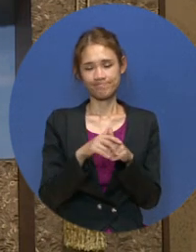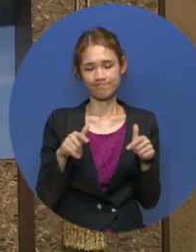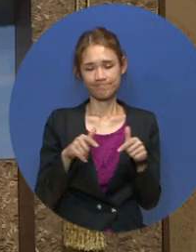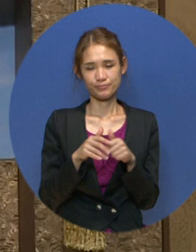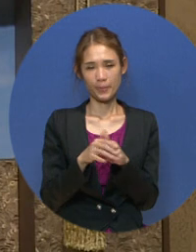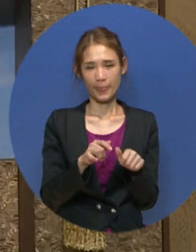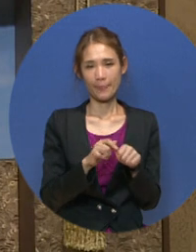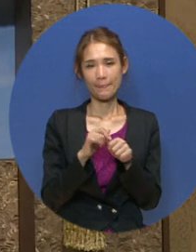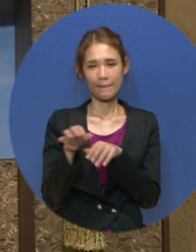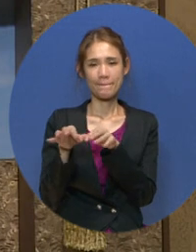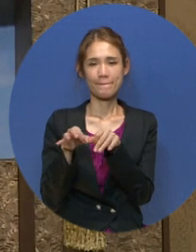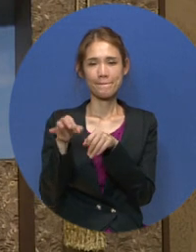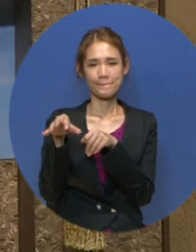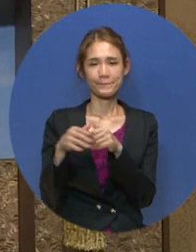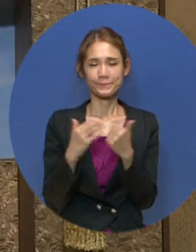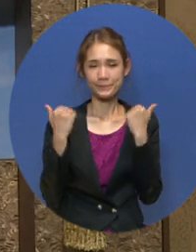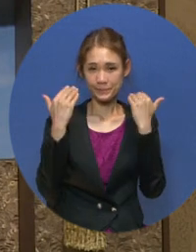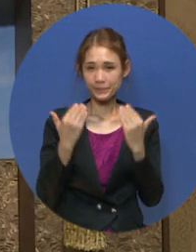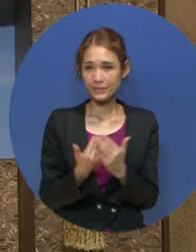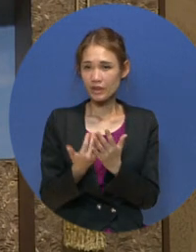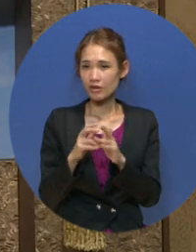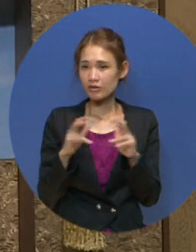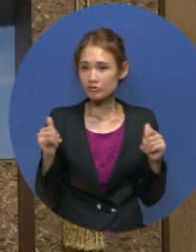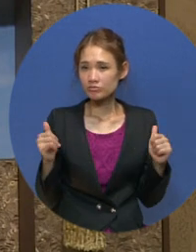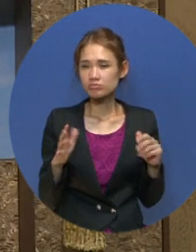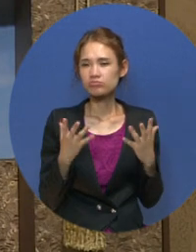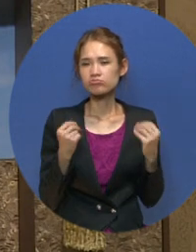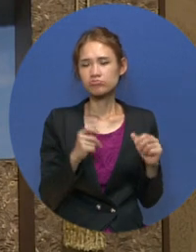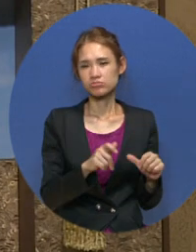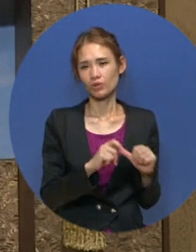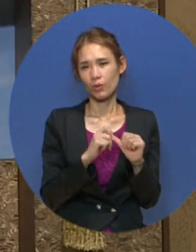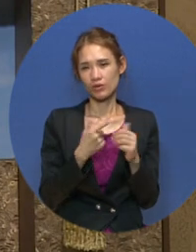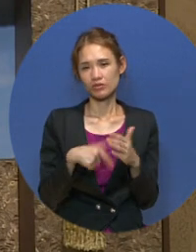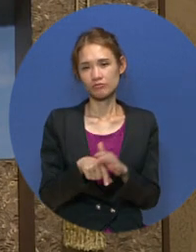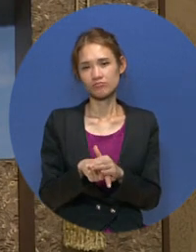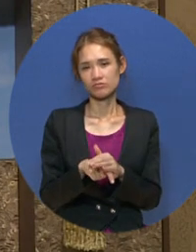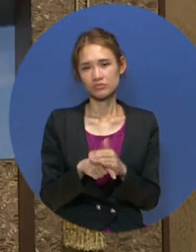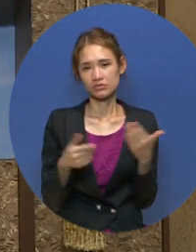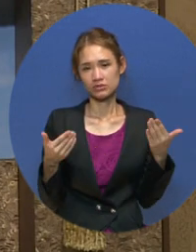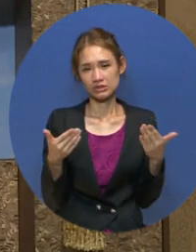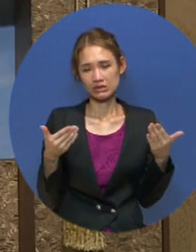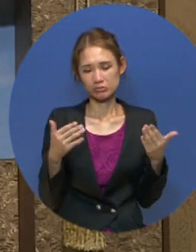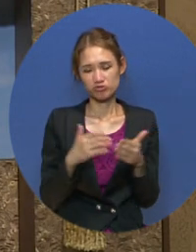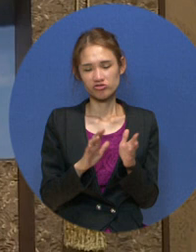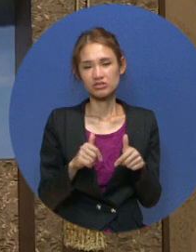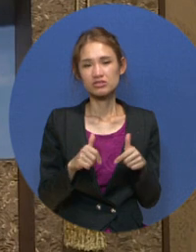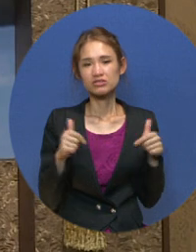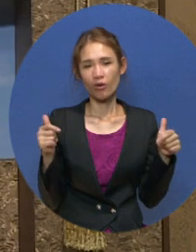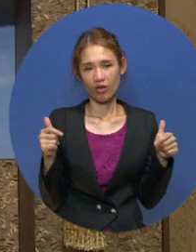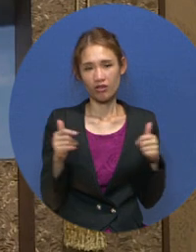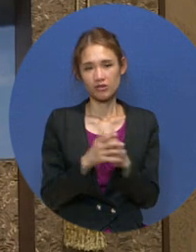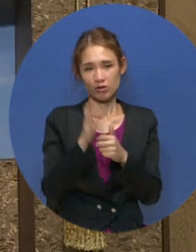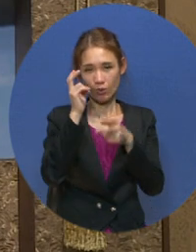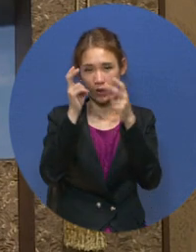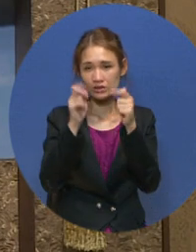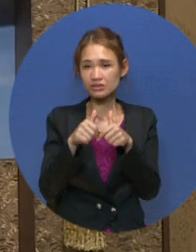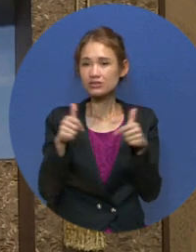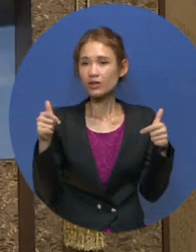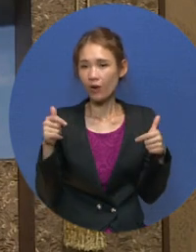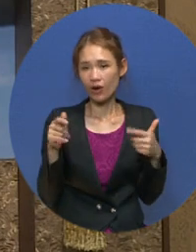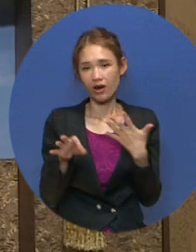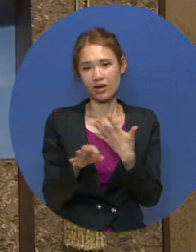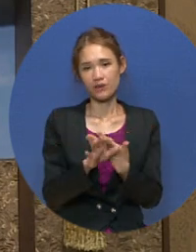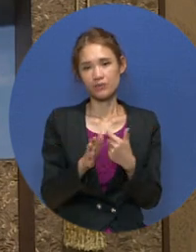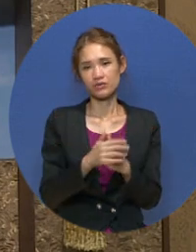일반 고용시장에 발달장애인들을 많이 고용할 수 있는 직무가 많이 늘어나고 또 회사가 많이